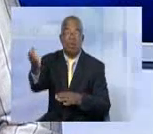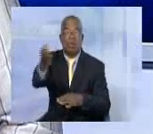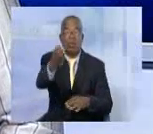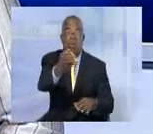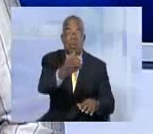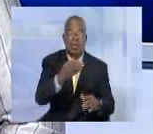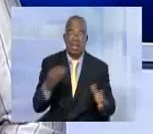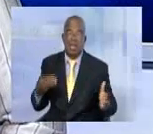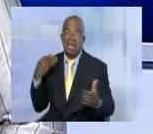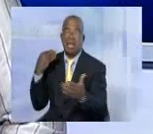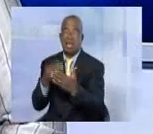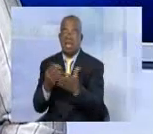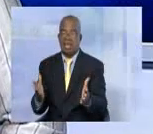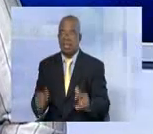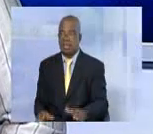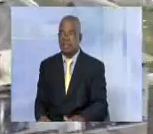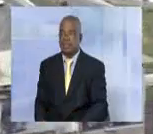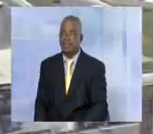de francs sont attendus.